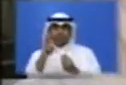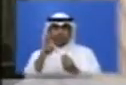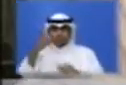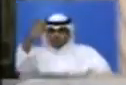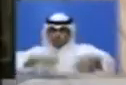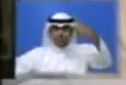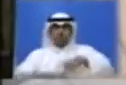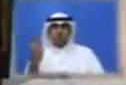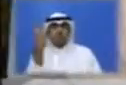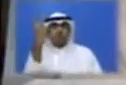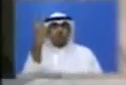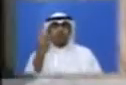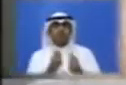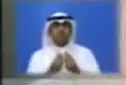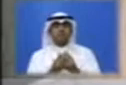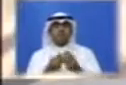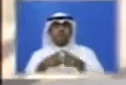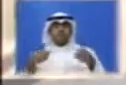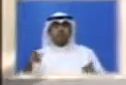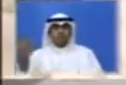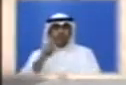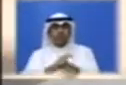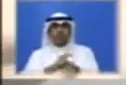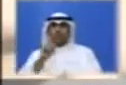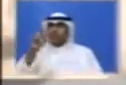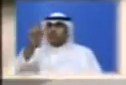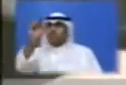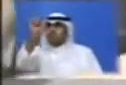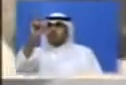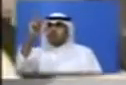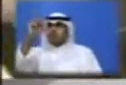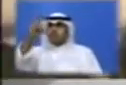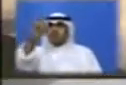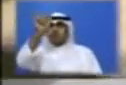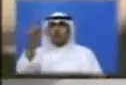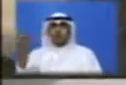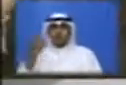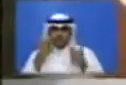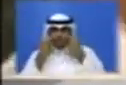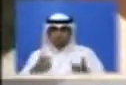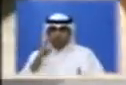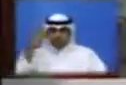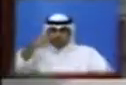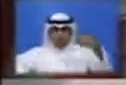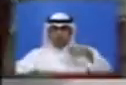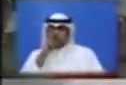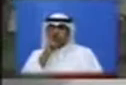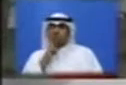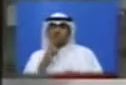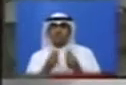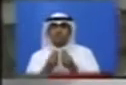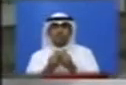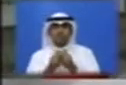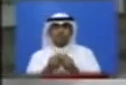مرتين على يد طبيب بيطري متخصص مرة قبل الذبح ومرة بعد ذبحها وسلخها. يتم